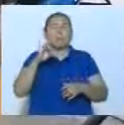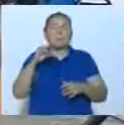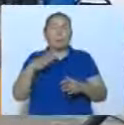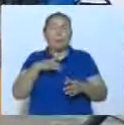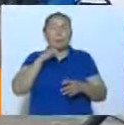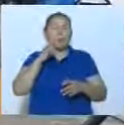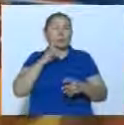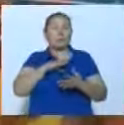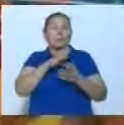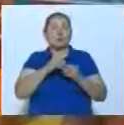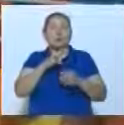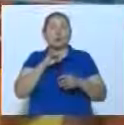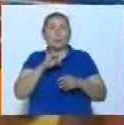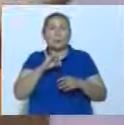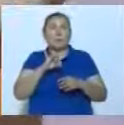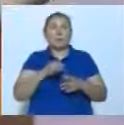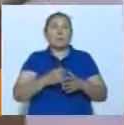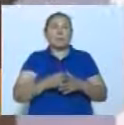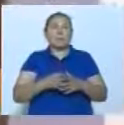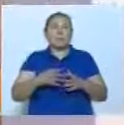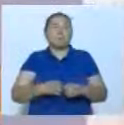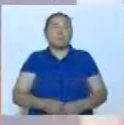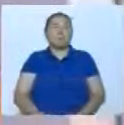молодёжь сел щепе шебек и галда